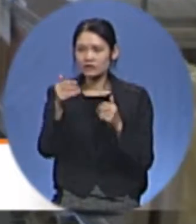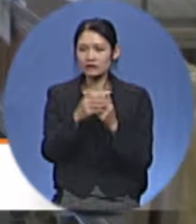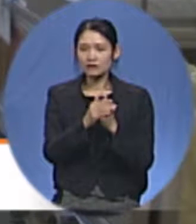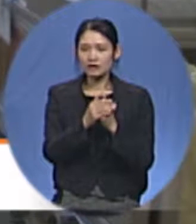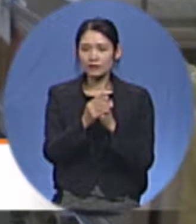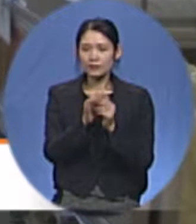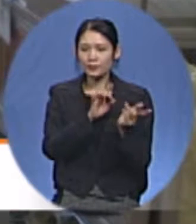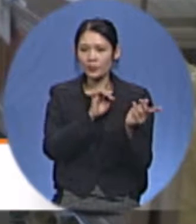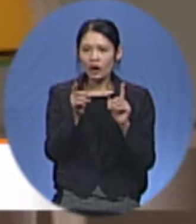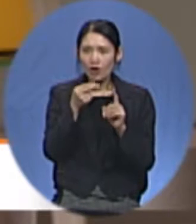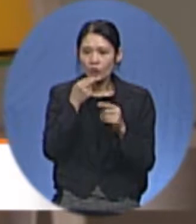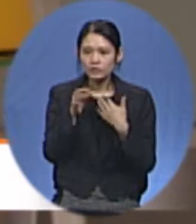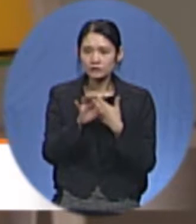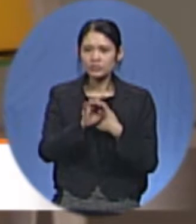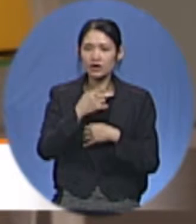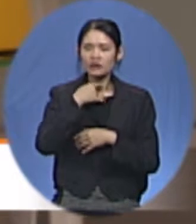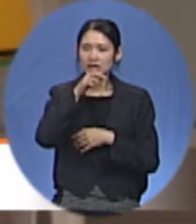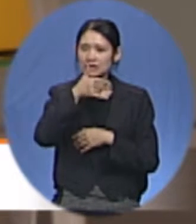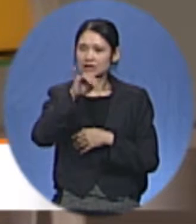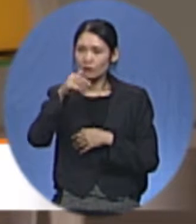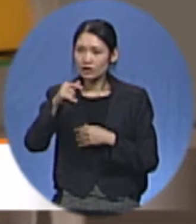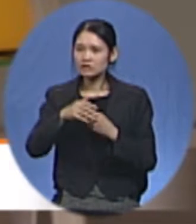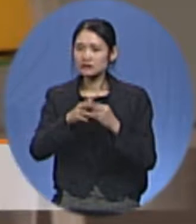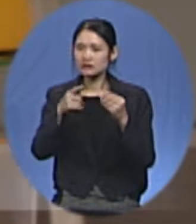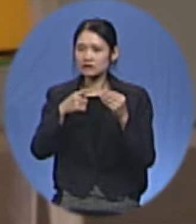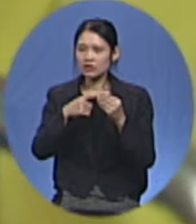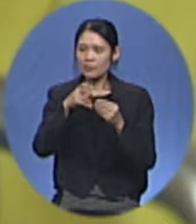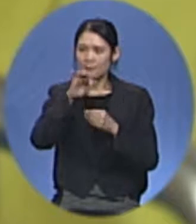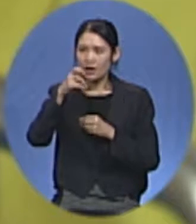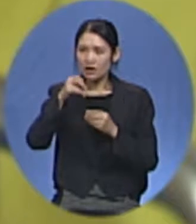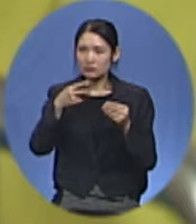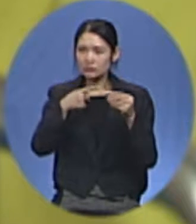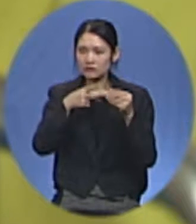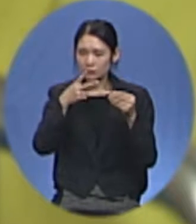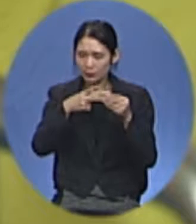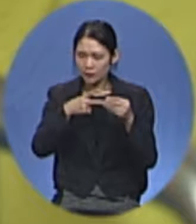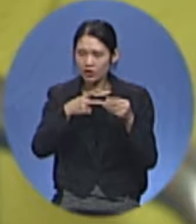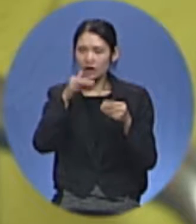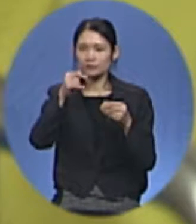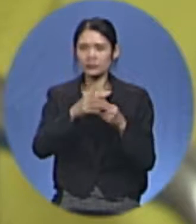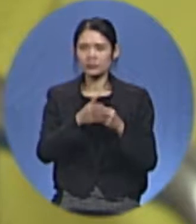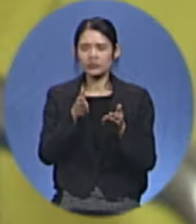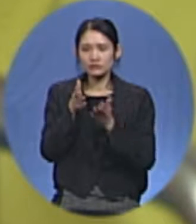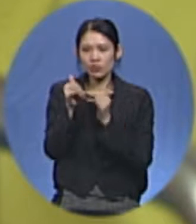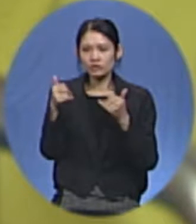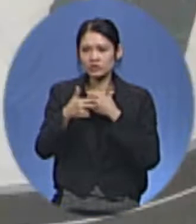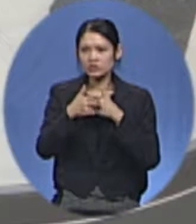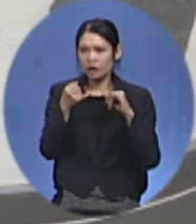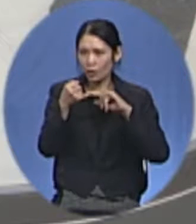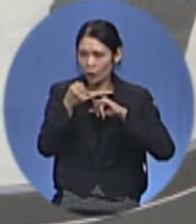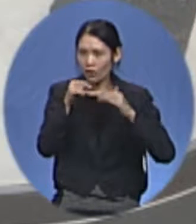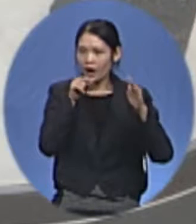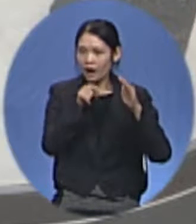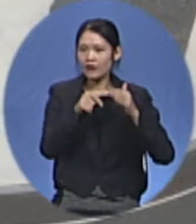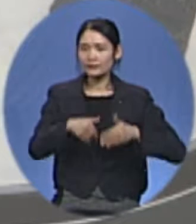않으면 기관지염, 폐렴 등 2차 세균 감염이 발생했을 가능성이 크기 때문에 전문의의 진단이 필요합니다.